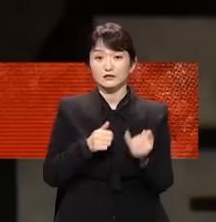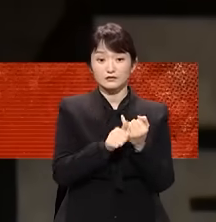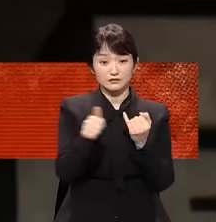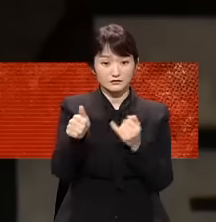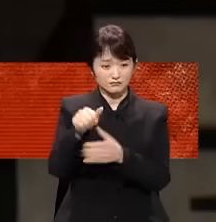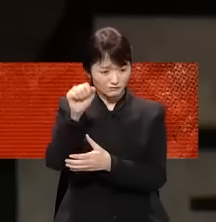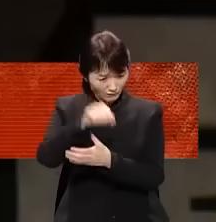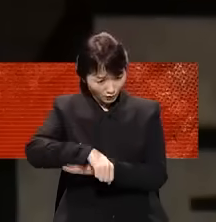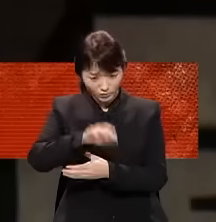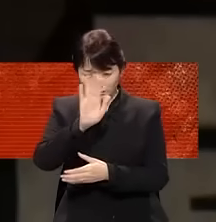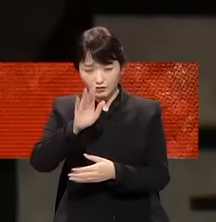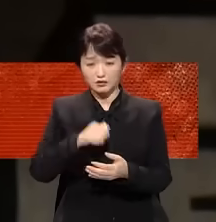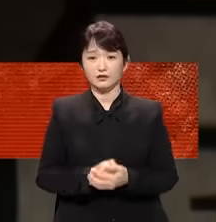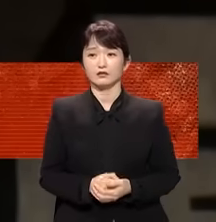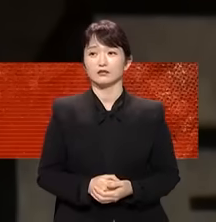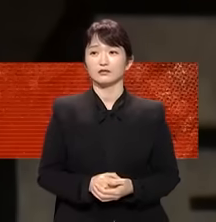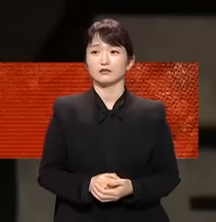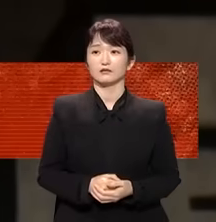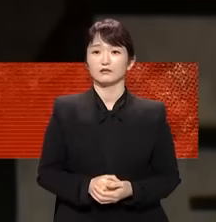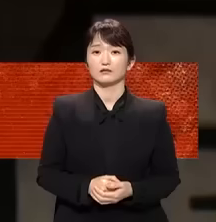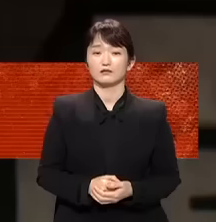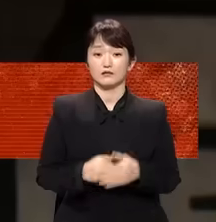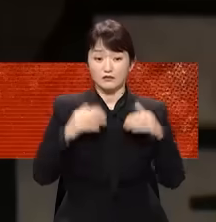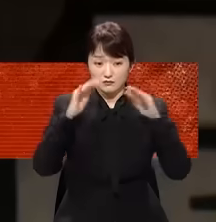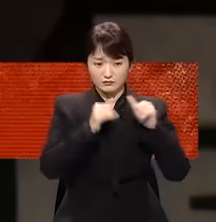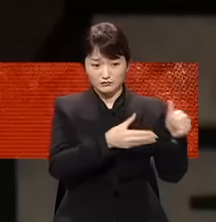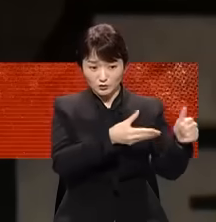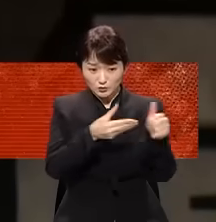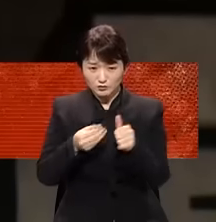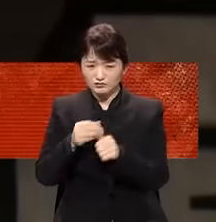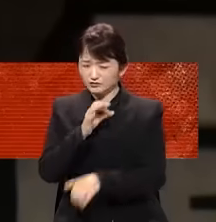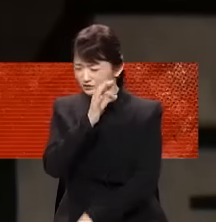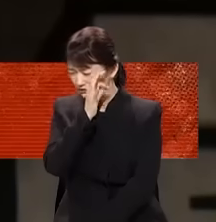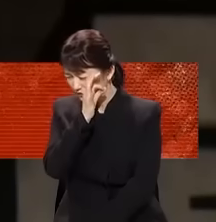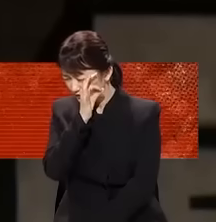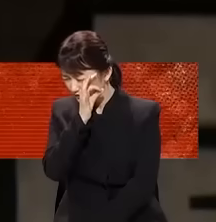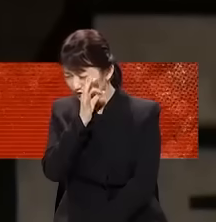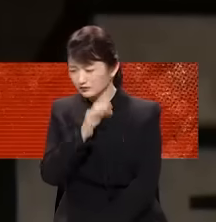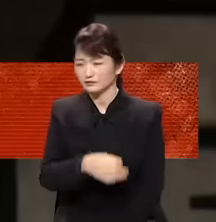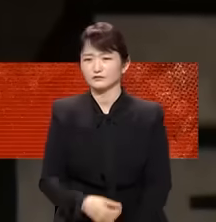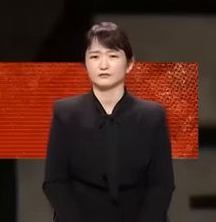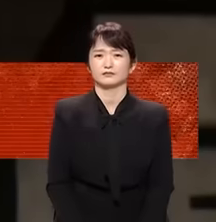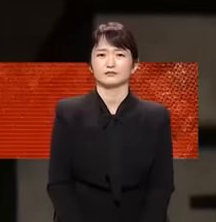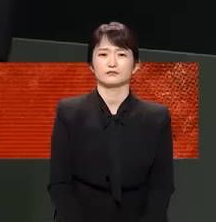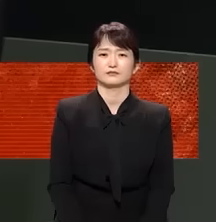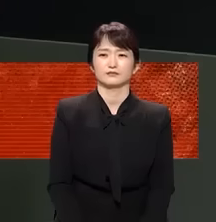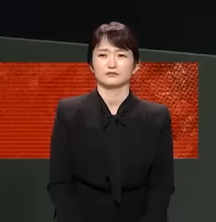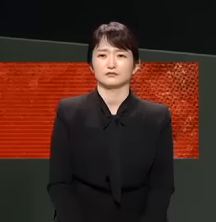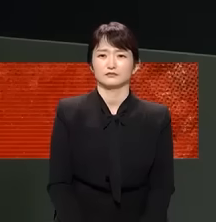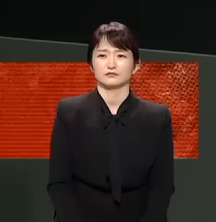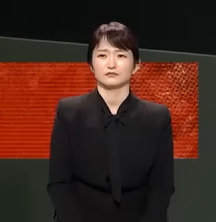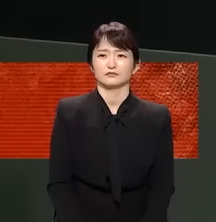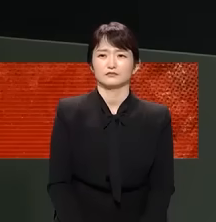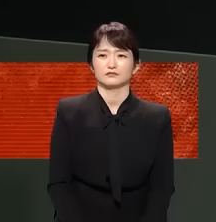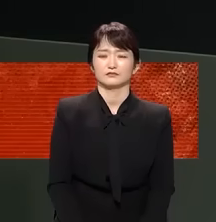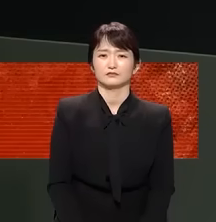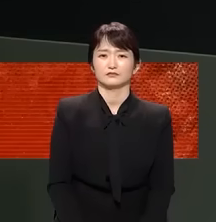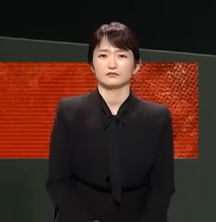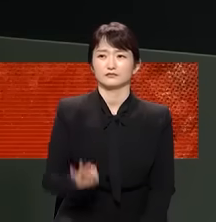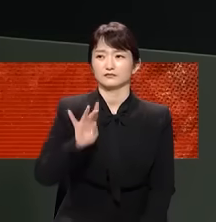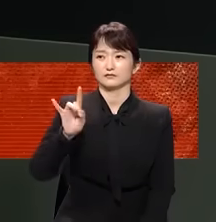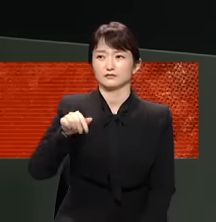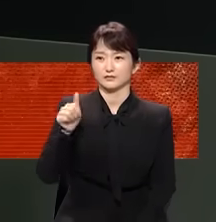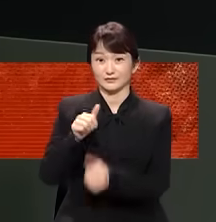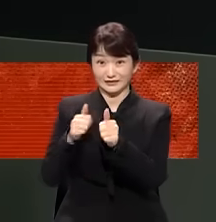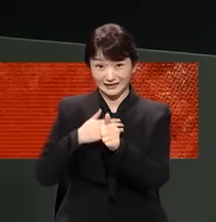허락하지 않는다 어르신들까지 다 오는데 창피하지도 않냐 이런 반응입니다 자 백성 변호사님 좀 좀 아시잖아요 잘